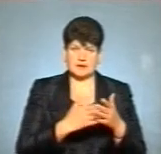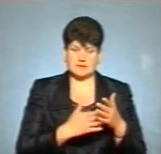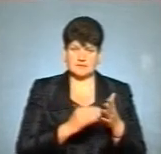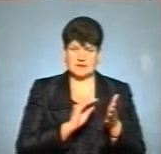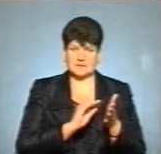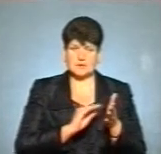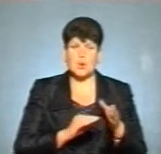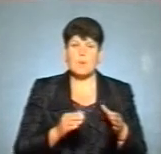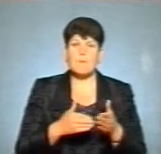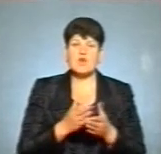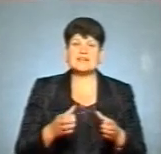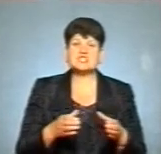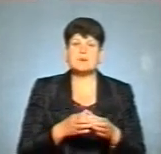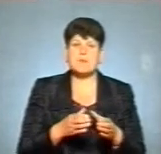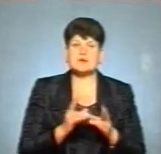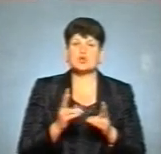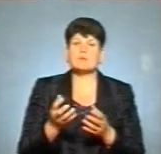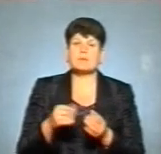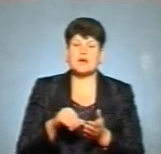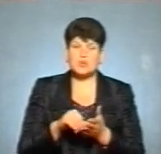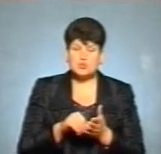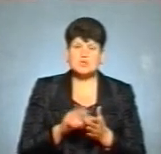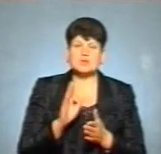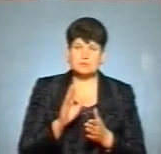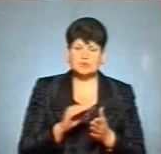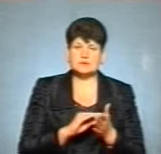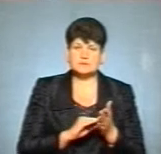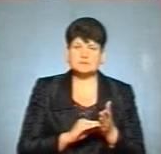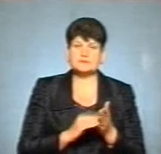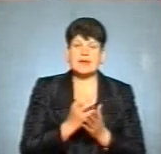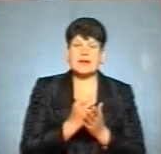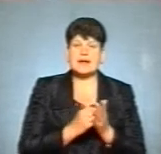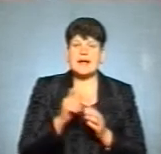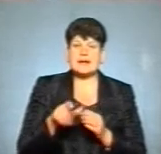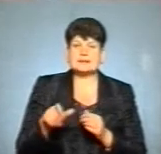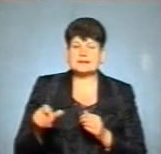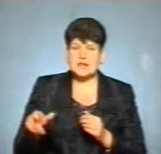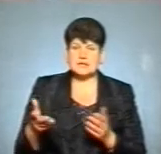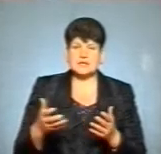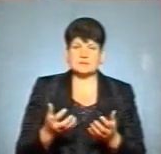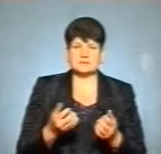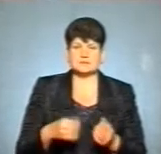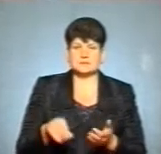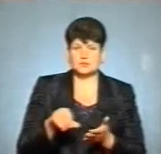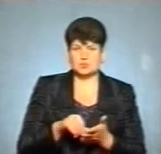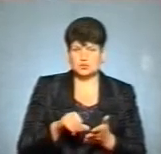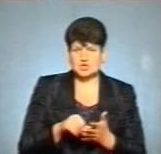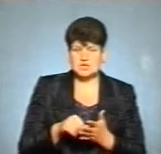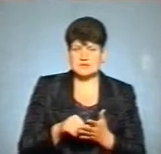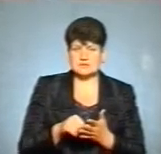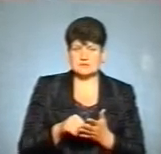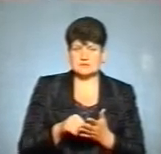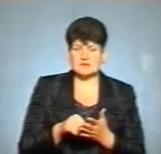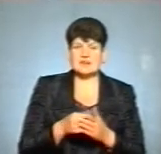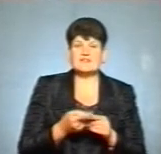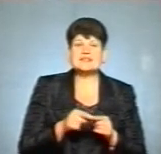зазначені політичні партії, які беруть участь, а також будуть зазначені кандидати, які беруть участь безпосередньо, відповідно,